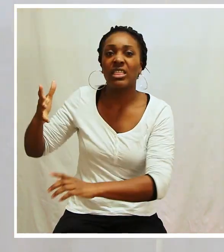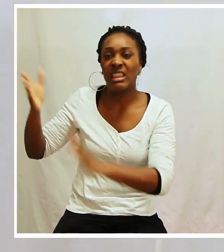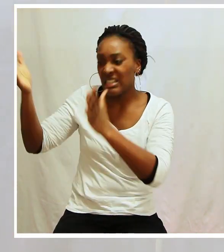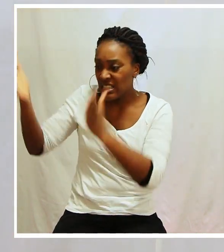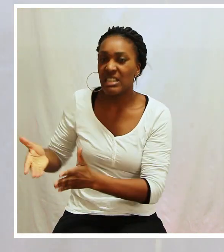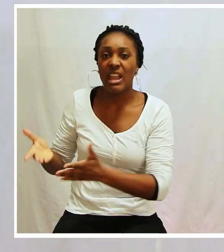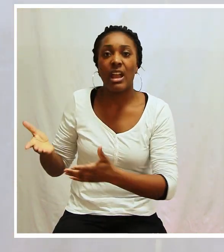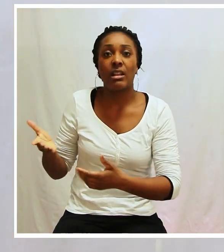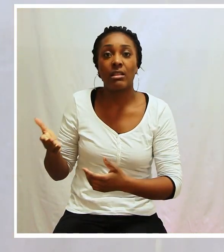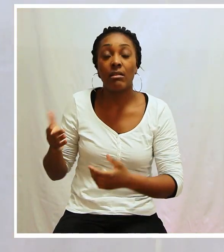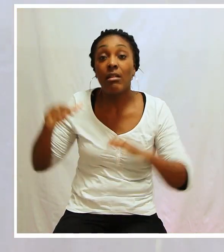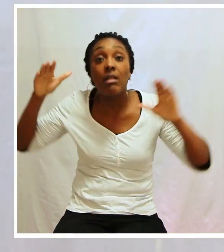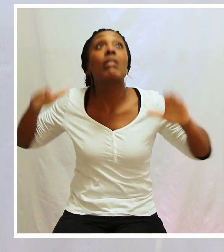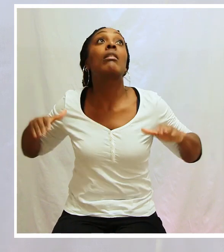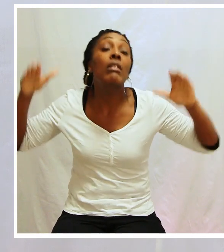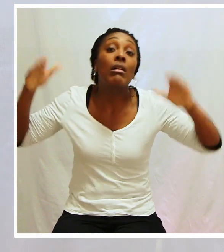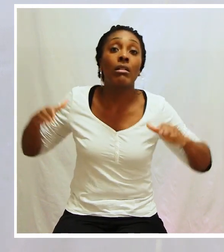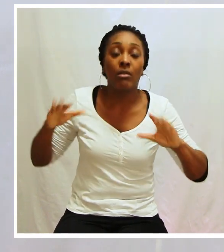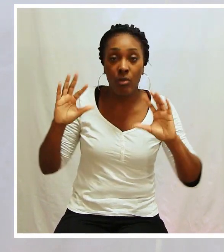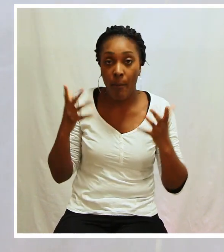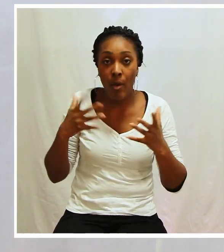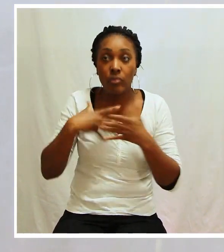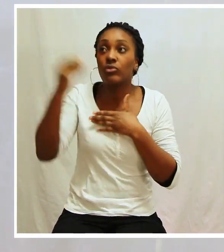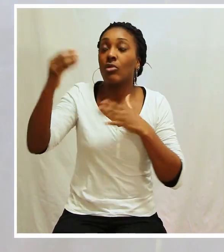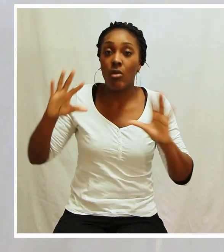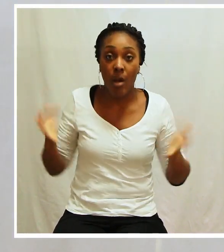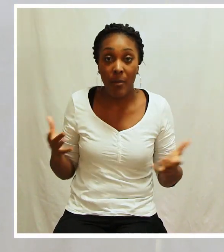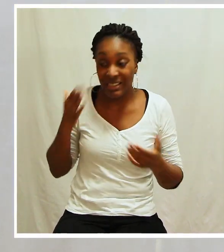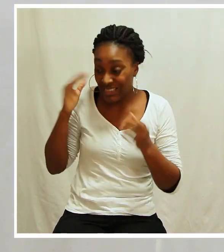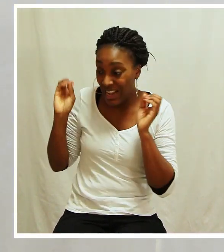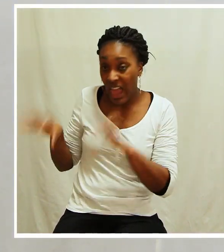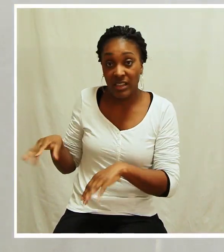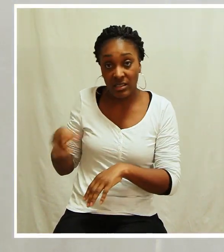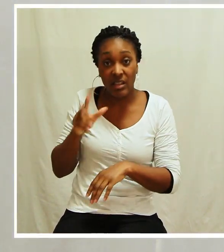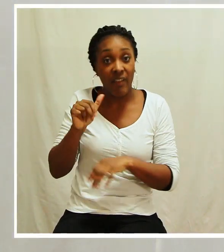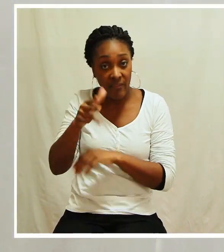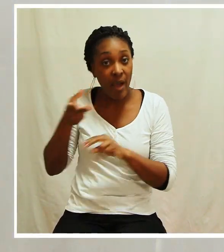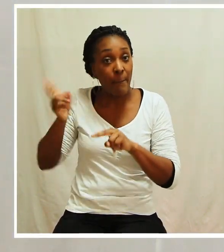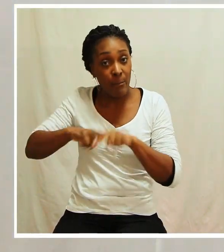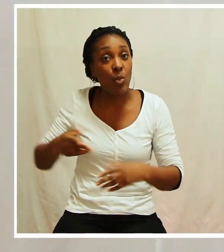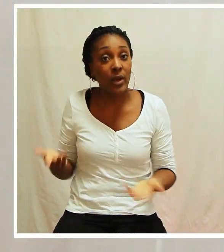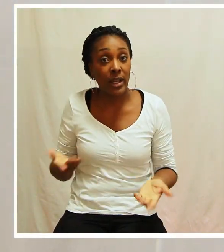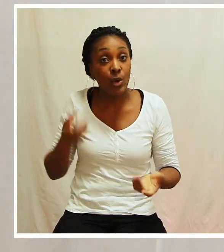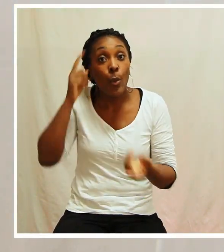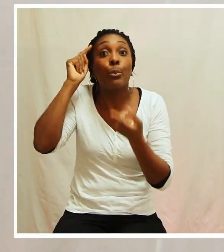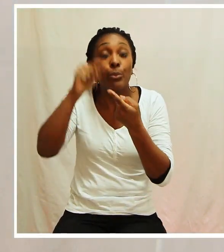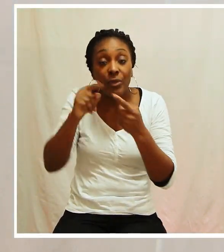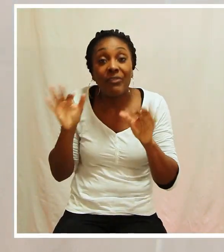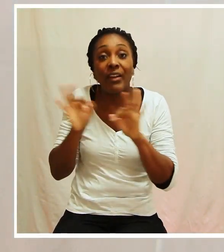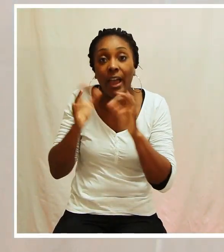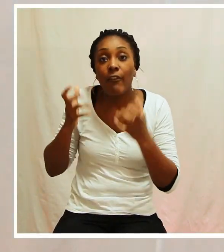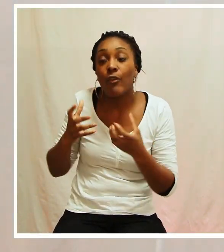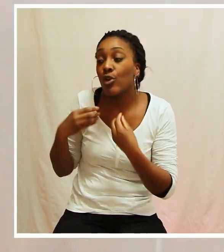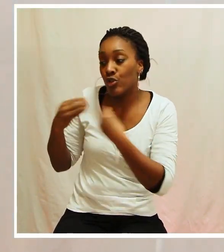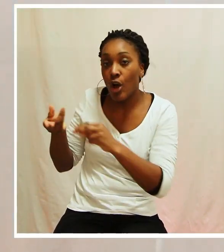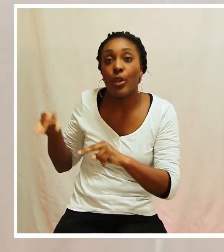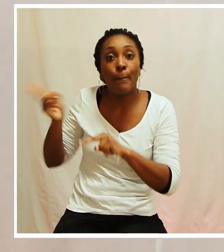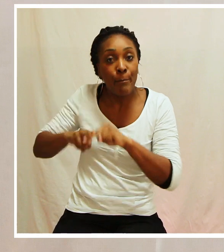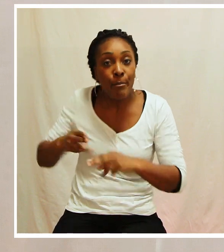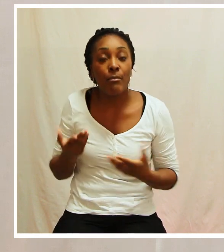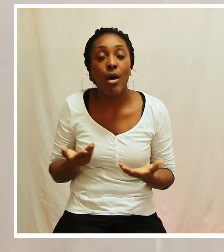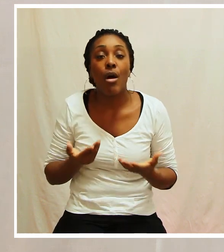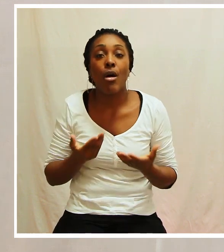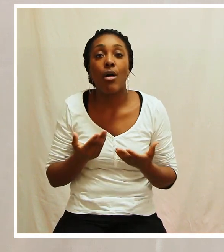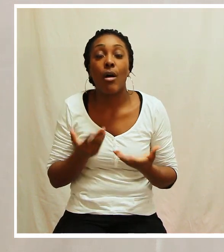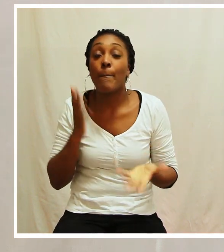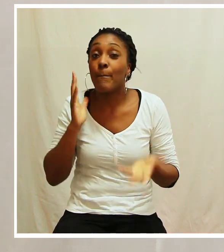n'y a rien pour le sortir de là. Et s'il n'y a rien qui se passe, il va mourir dans cette citerne-là. C'est le but de l'opération. Et peut-être aujourd'hui,